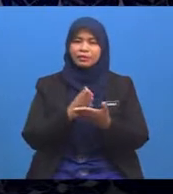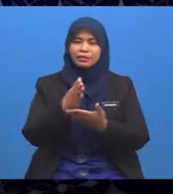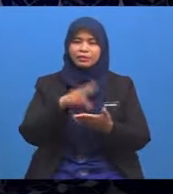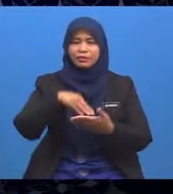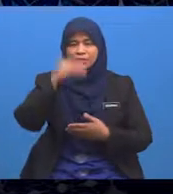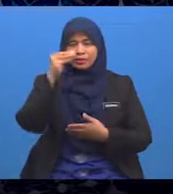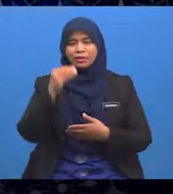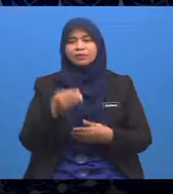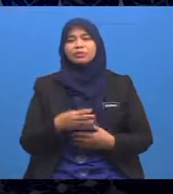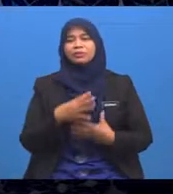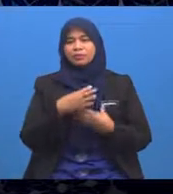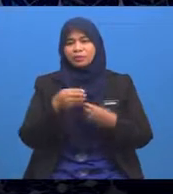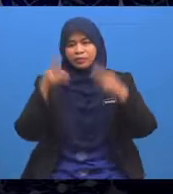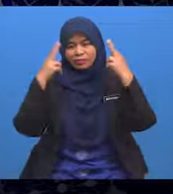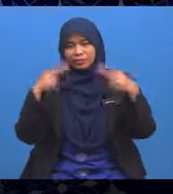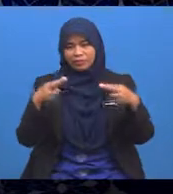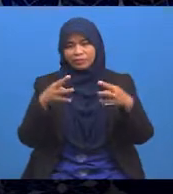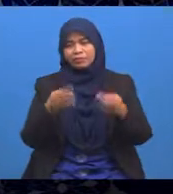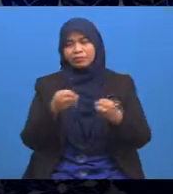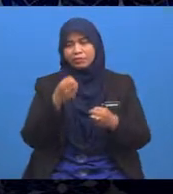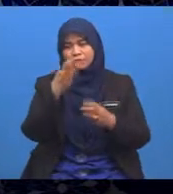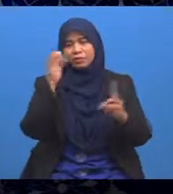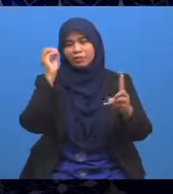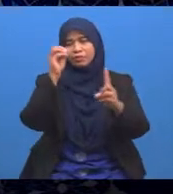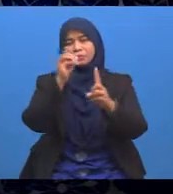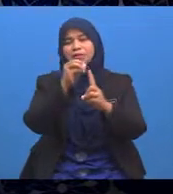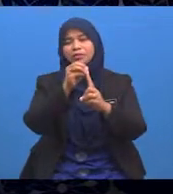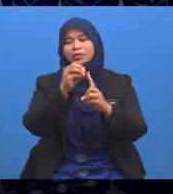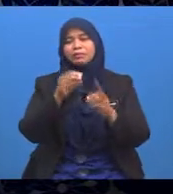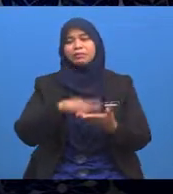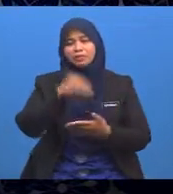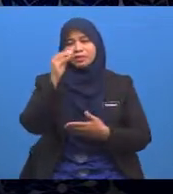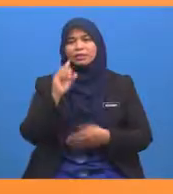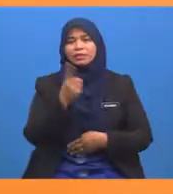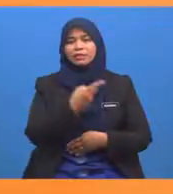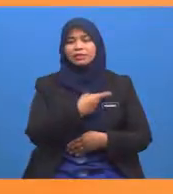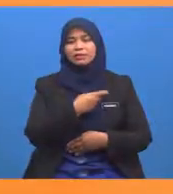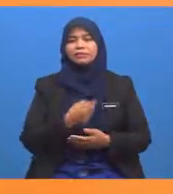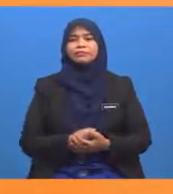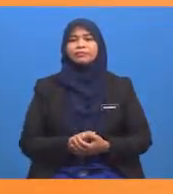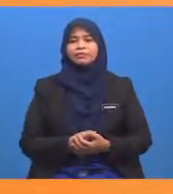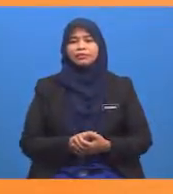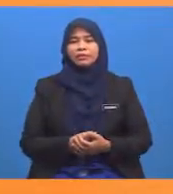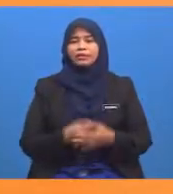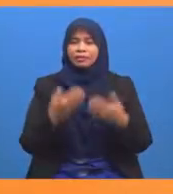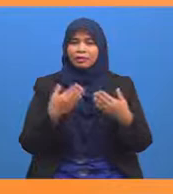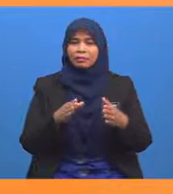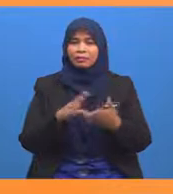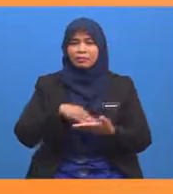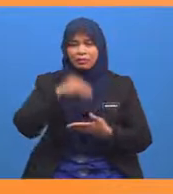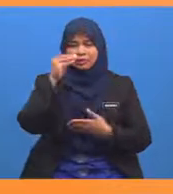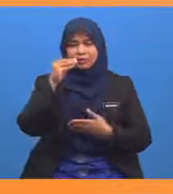pembelajaran, suka ustazah nyatakan objektif pembelajaran kita kali ini. Selepas sesi pembelajaran